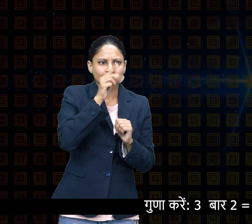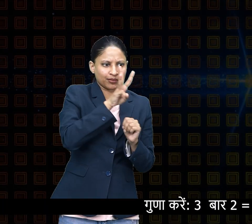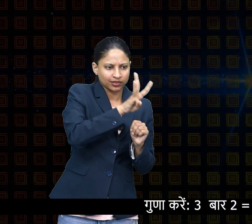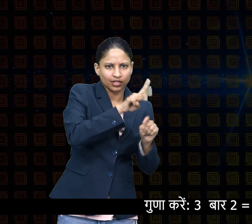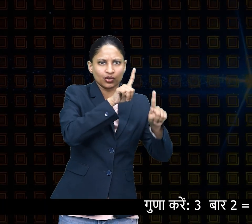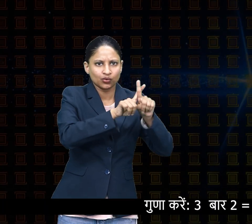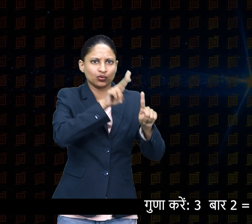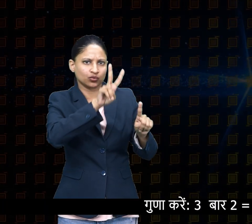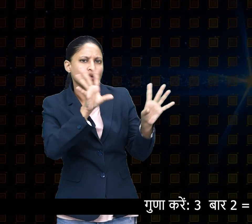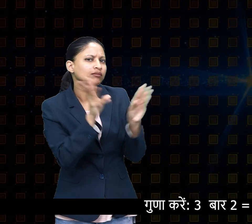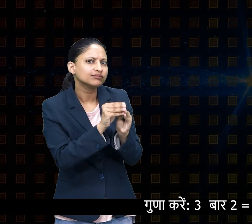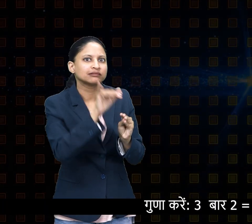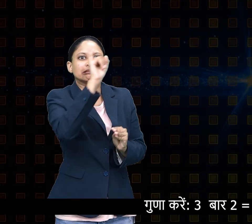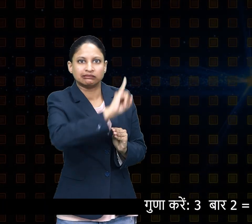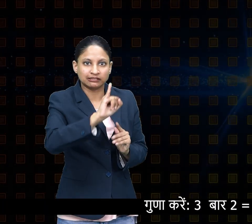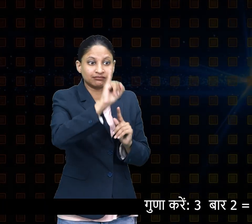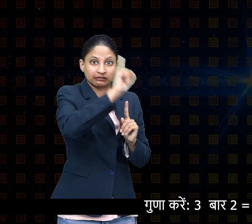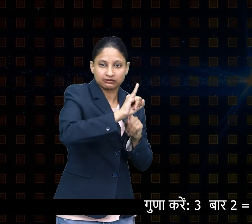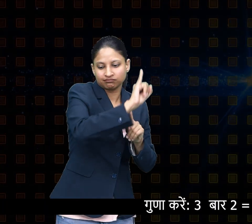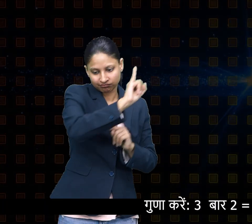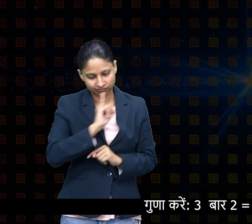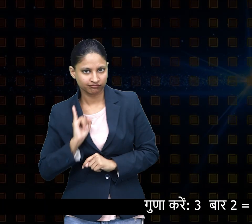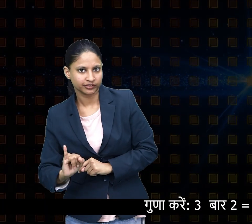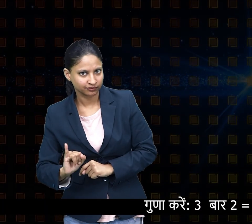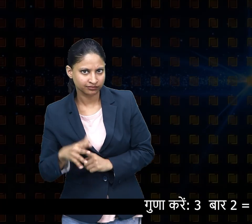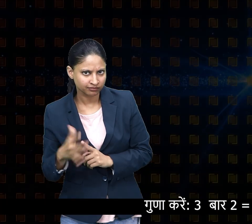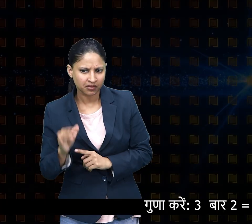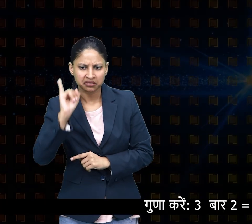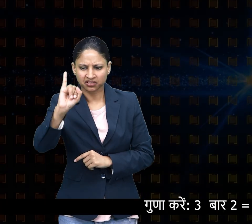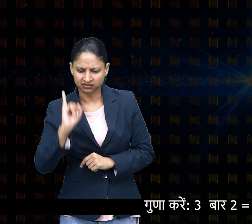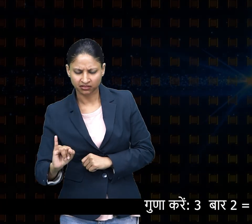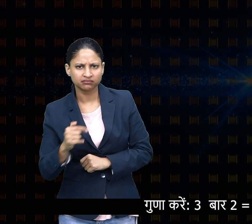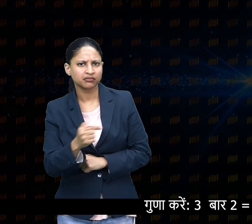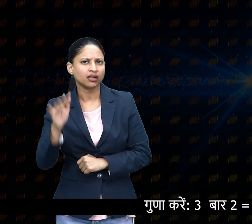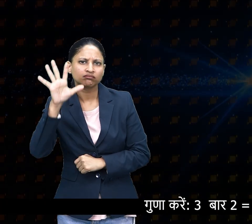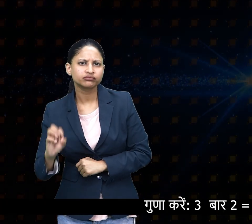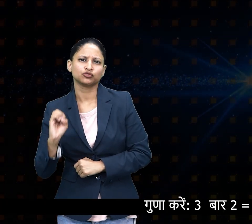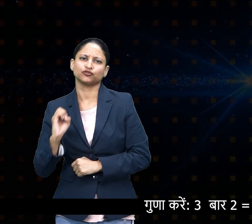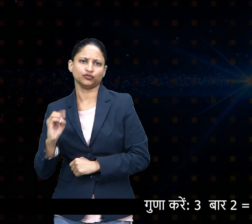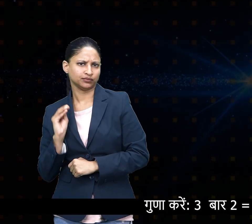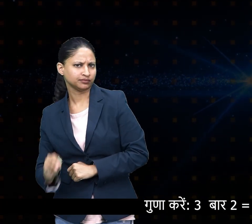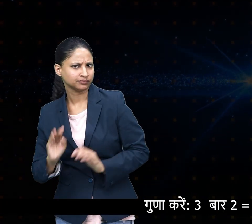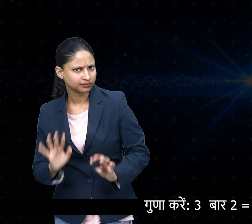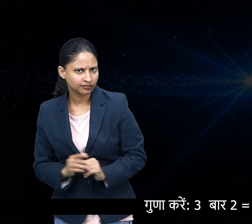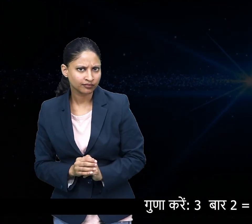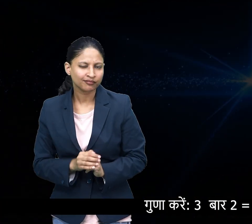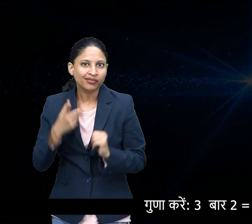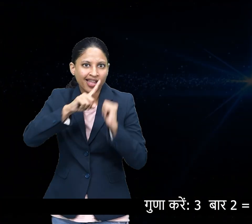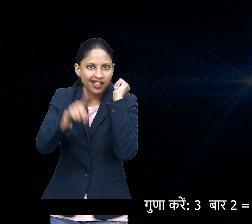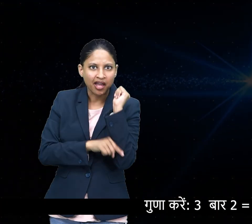गुणा करें। 3 बार 2 बराबर 6। घटाए, 6 घटा 6 बराबर